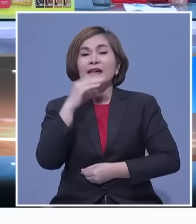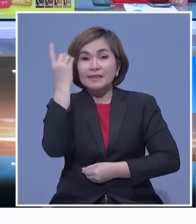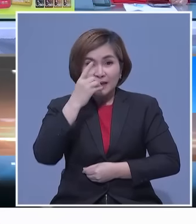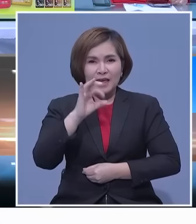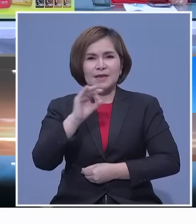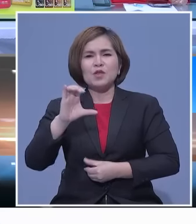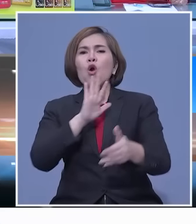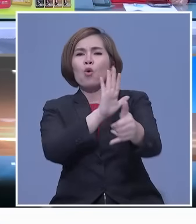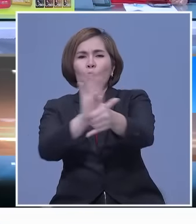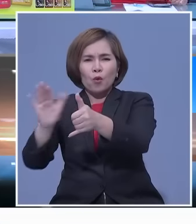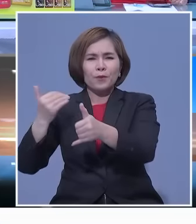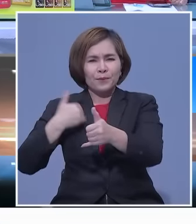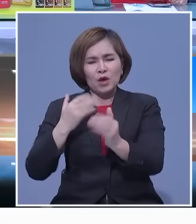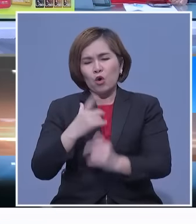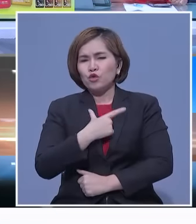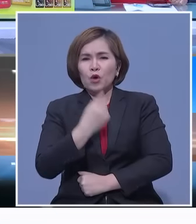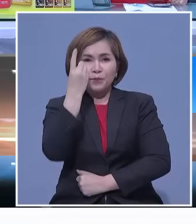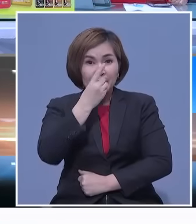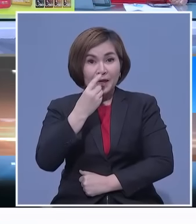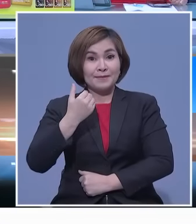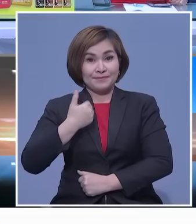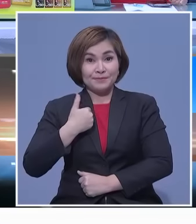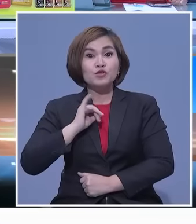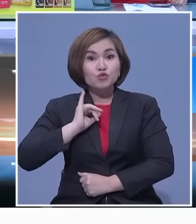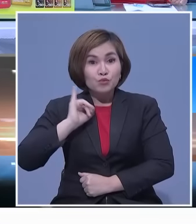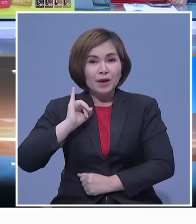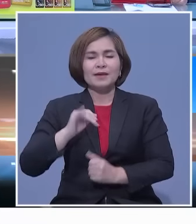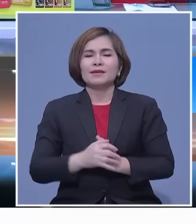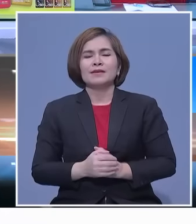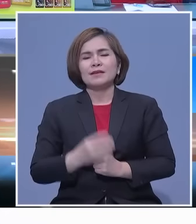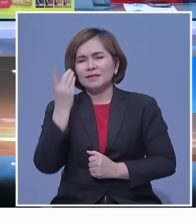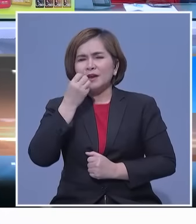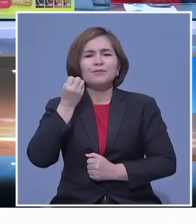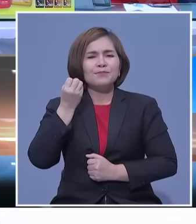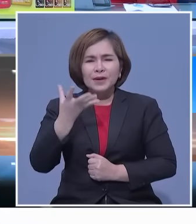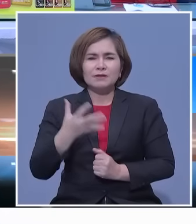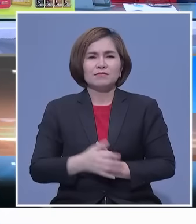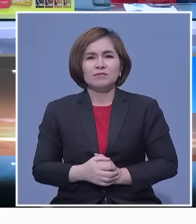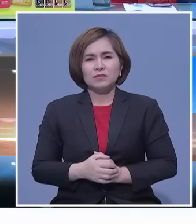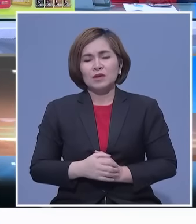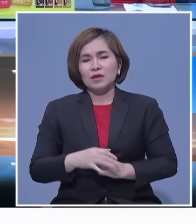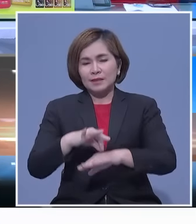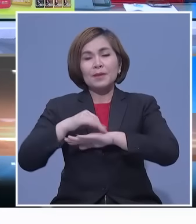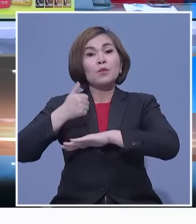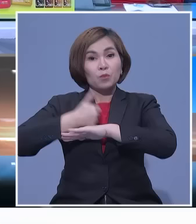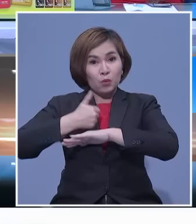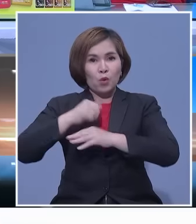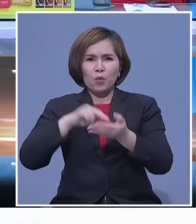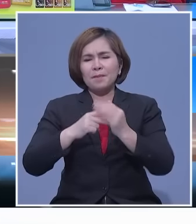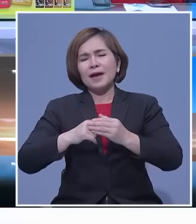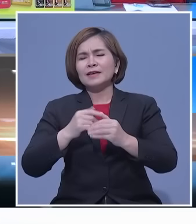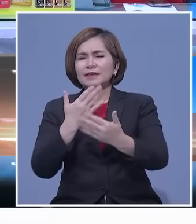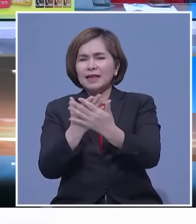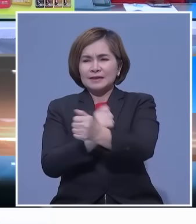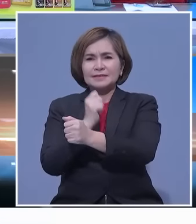ของตัวเองอยู่แล้วมีคนชื่นชอบอยู่แล้วที่สำคัญคือส่วนใหญ่เนี่ยเอามาเป็นบอแล้วะตอนเนี้ยคือไม่ได้มาเป็นแค่พีเซ็นเตอร์